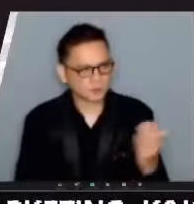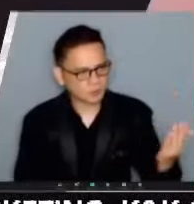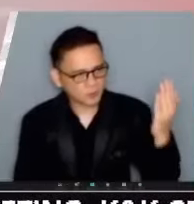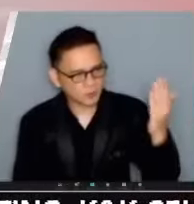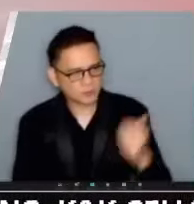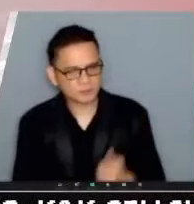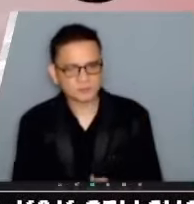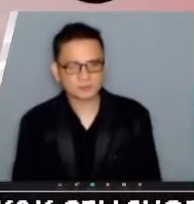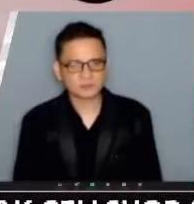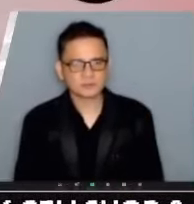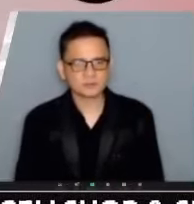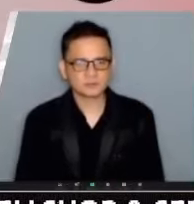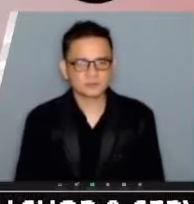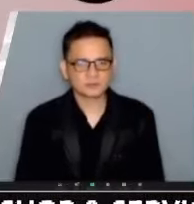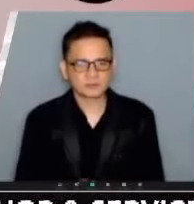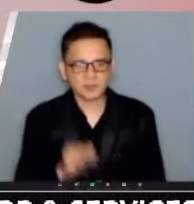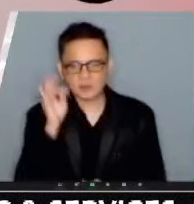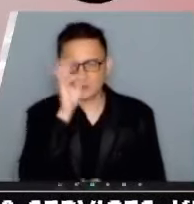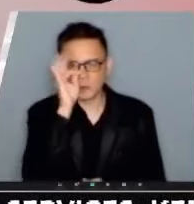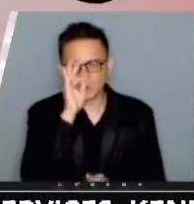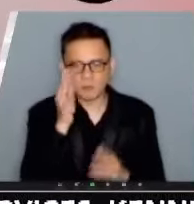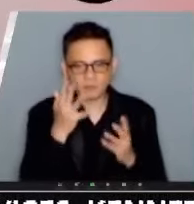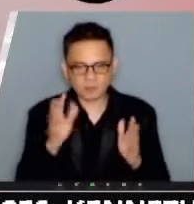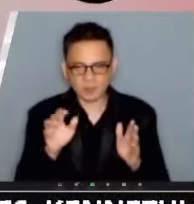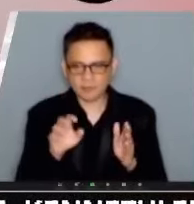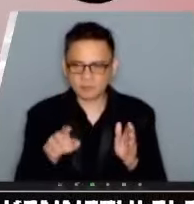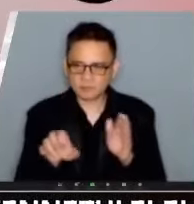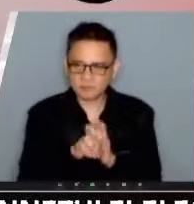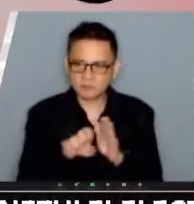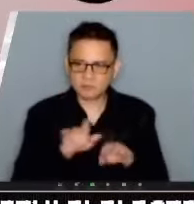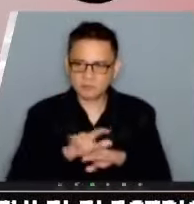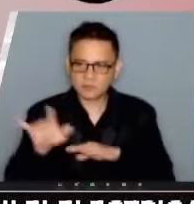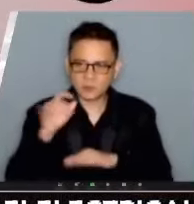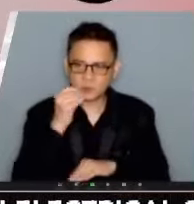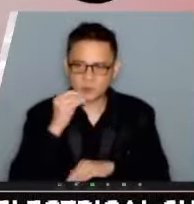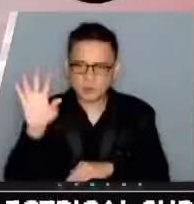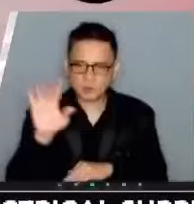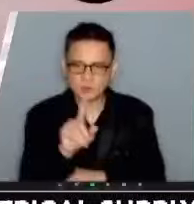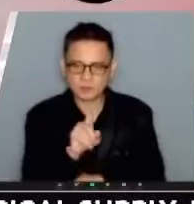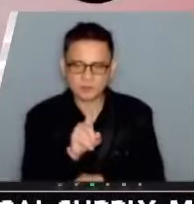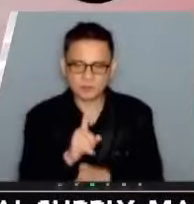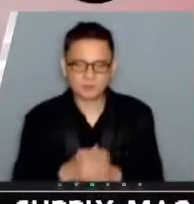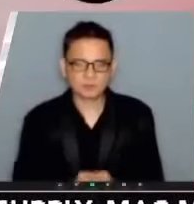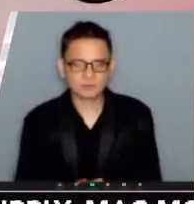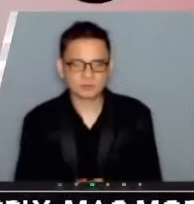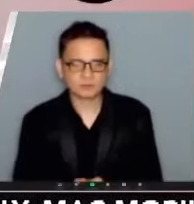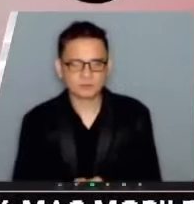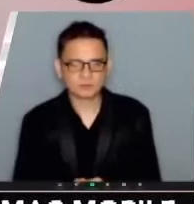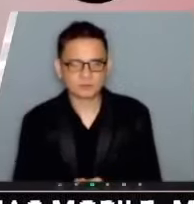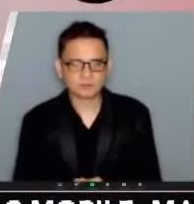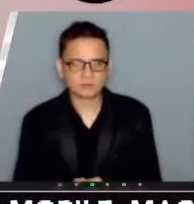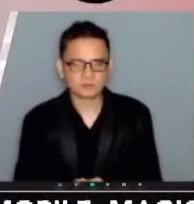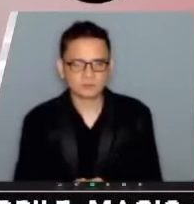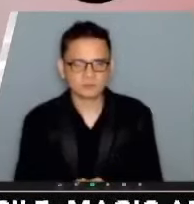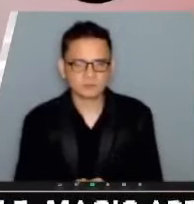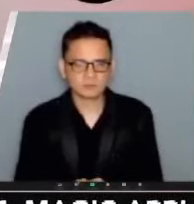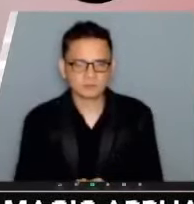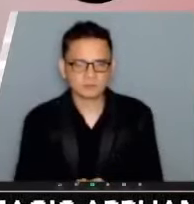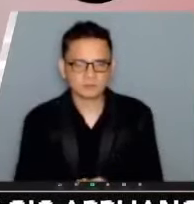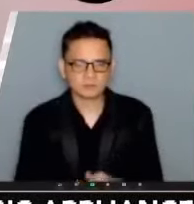ang pagpapalikas ng ating mga kababayan sa gitna po ng tensyon sa Israel at Lebanon? Well, karamihan pa rin